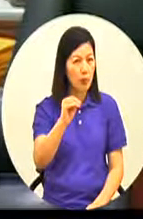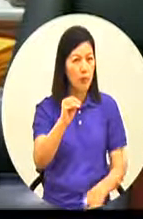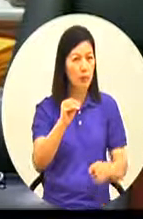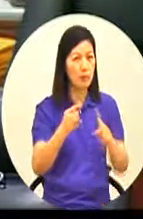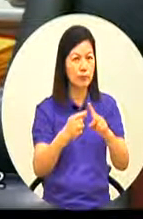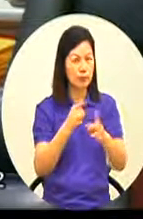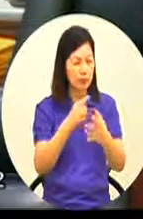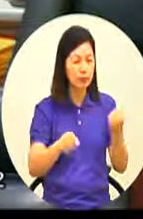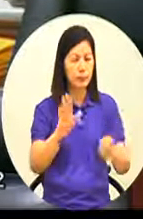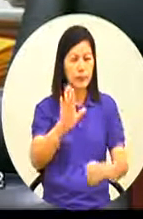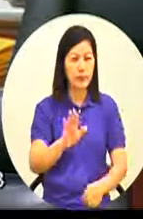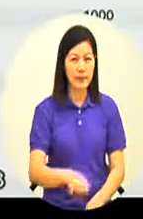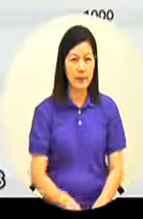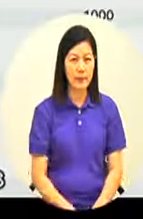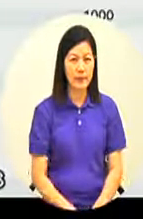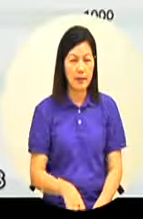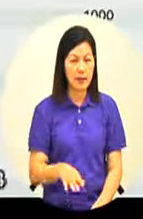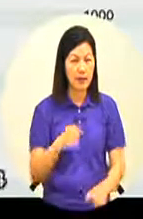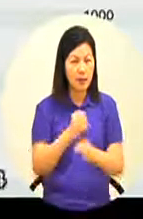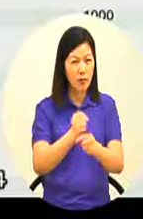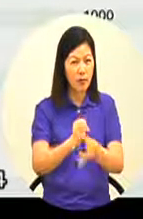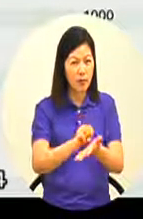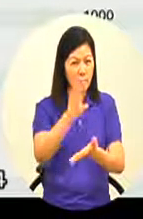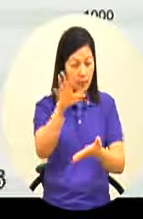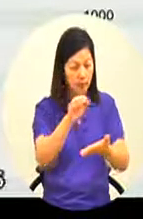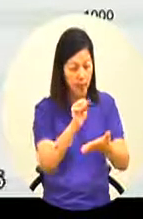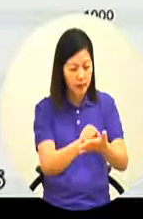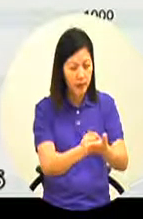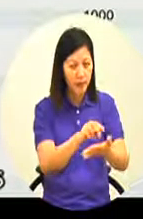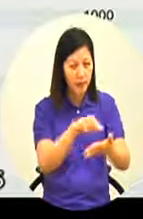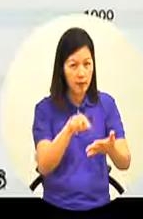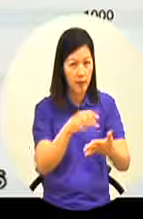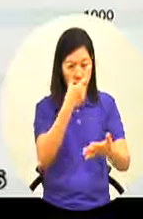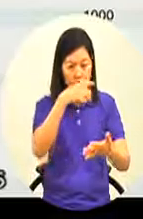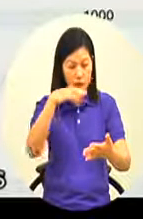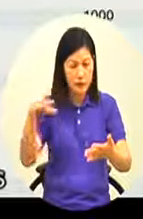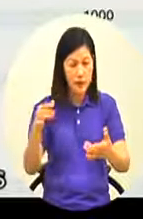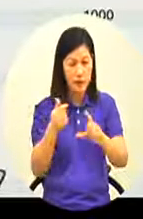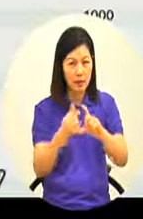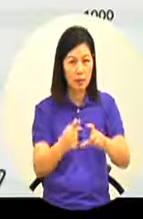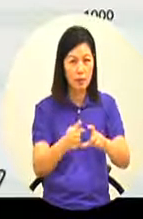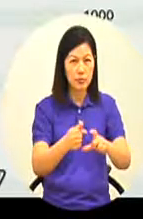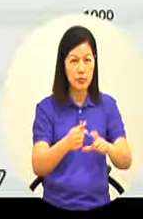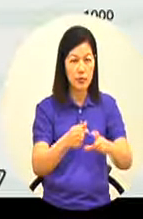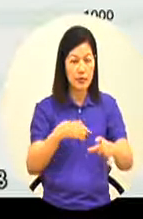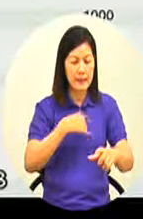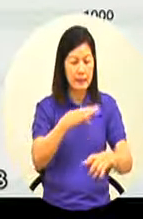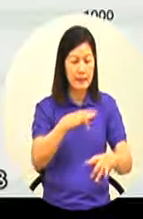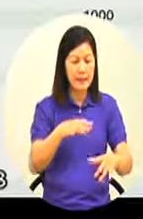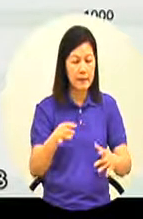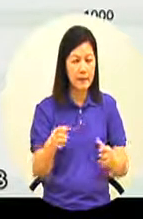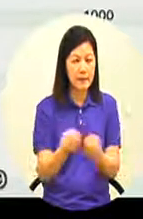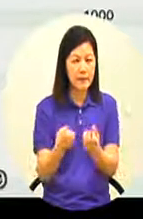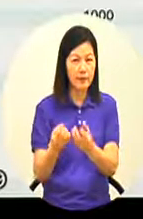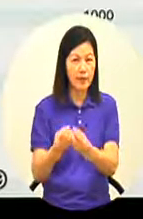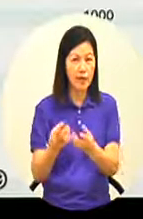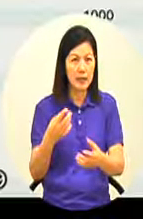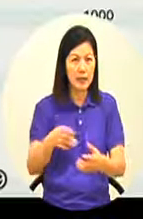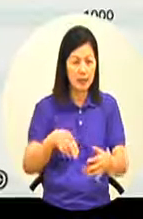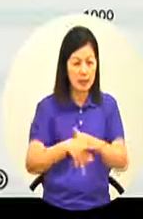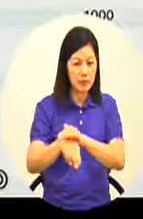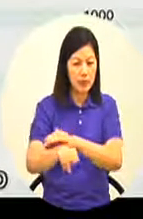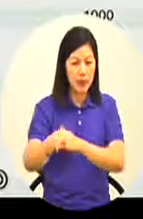啊，所以从你们业务报告这里有写哦，凤山区天然灾害灾民避难所收容处所